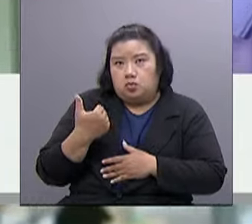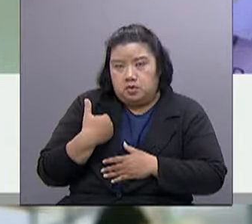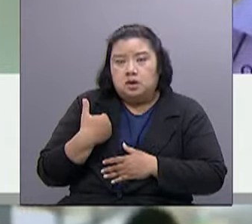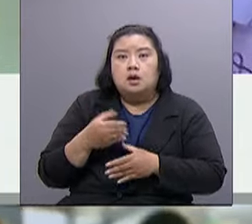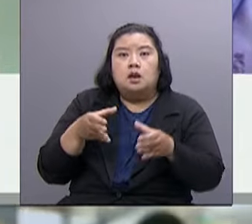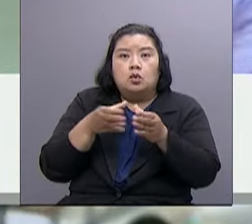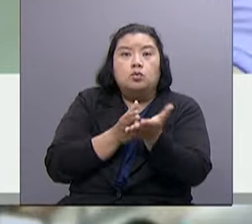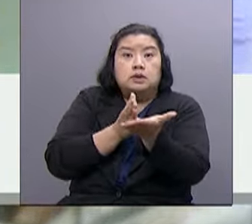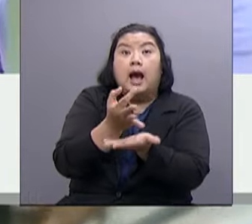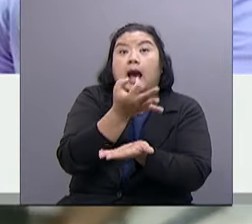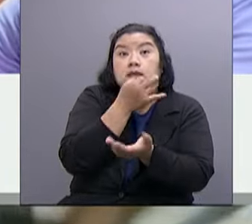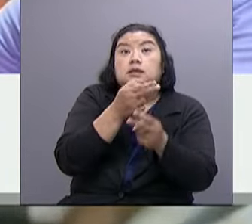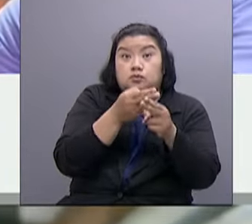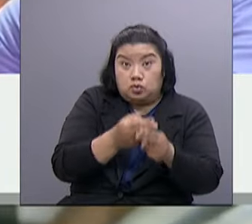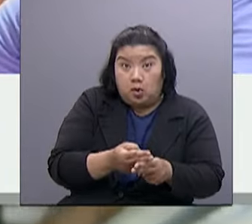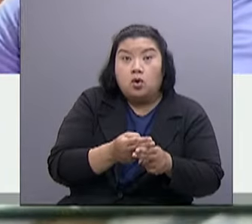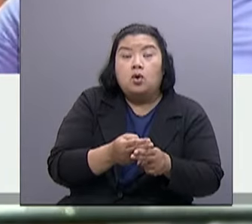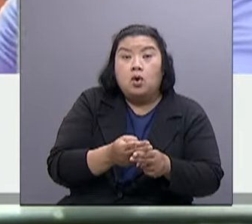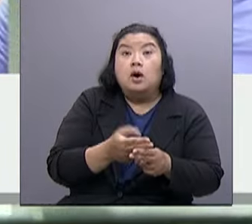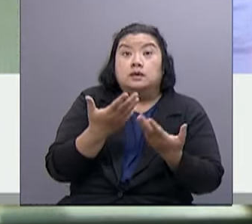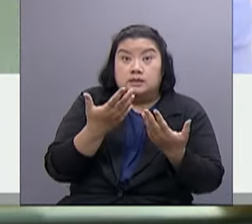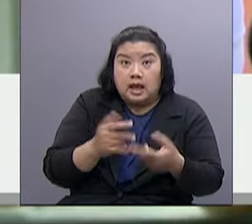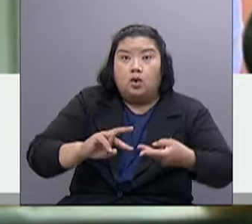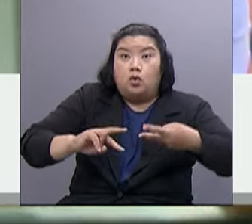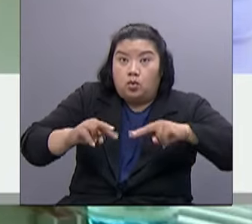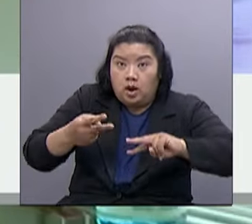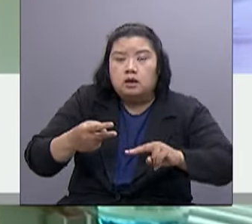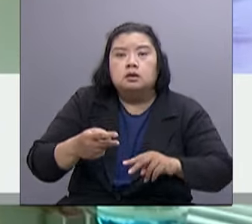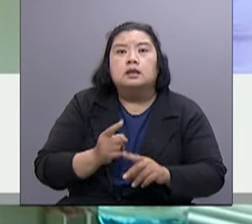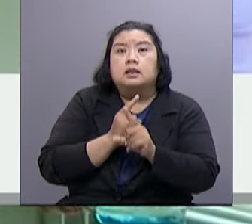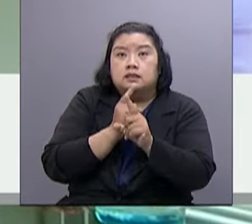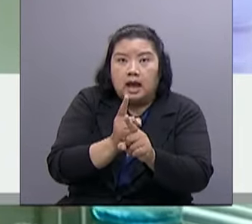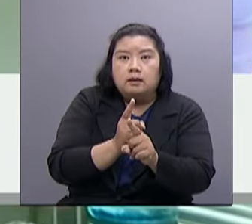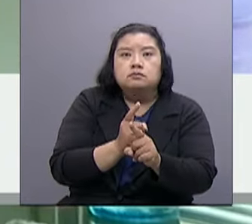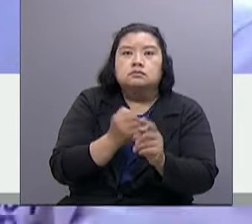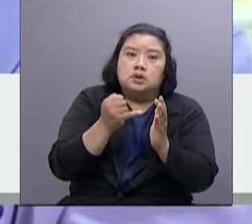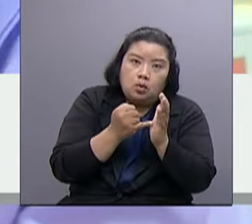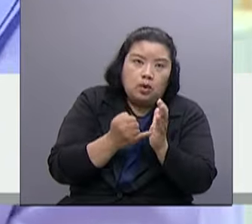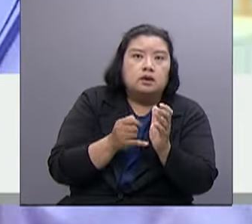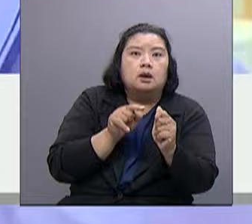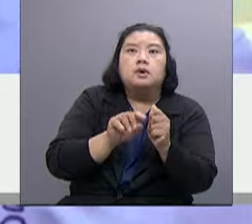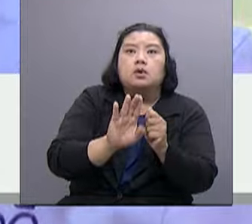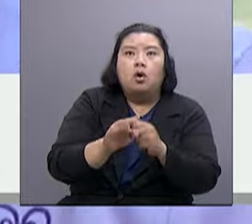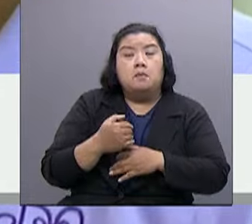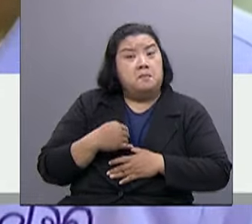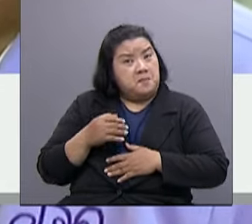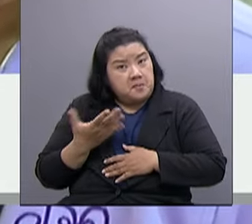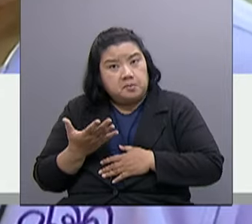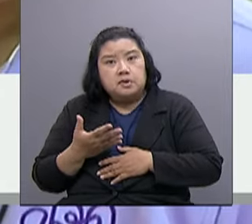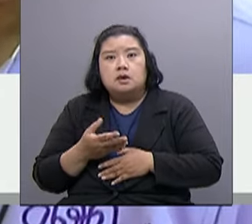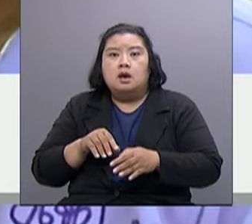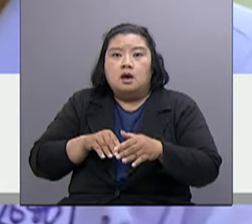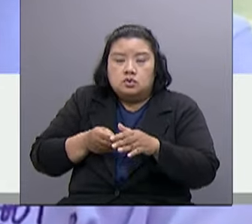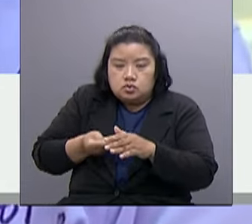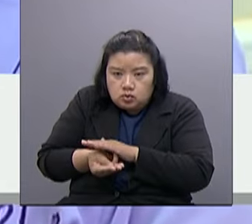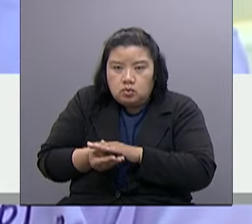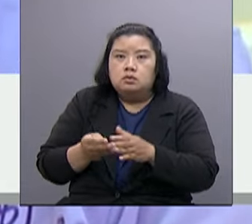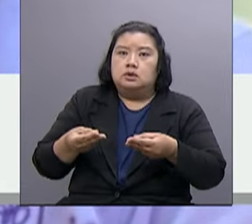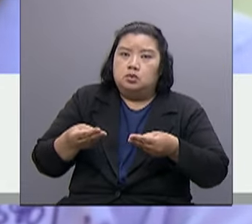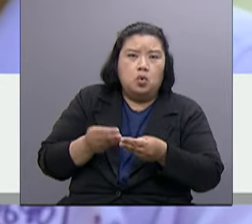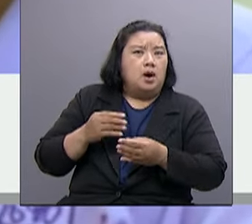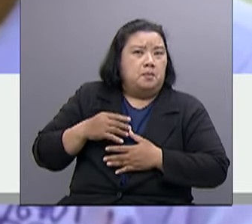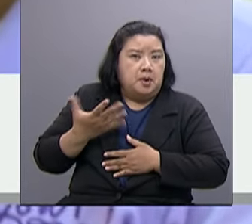ชีพรอบแบ่งสายเลือกไข้ทั้งระดับอำเภอและจังหวัดค่ะไม่ได้มีลักษณะการหัวหรือว่าบล็อกโหวตตามข้อกล่าวหาขณะเดียวกัน